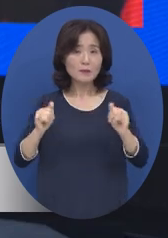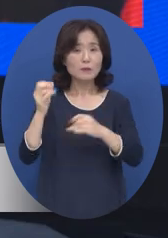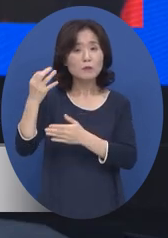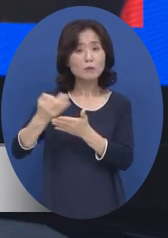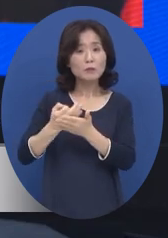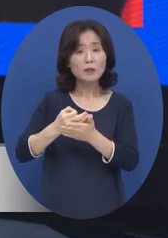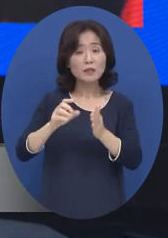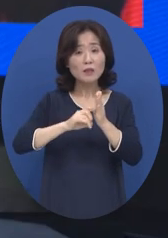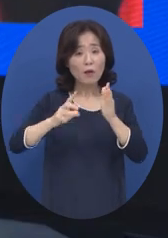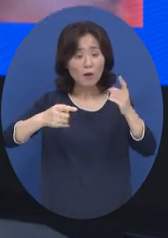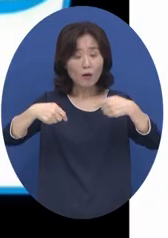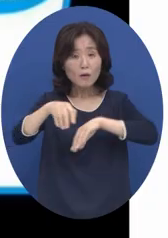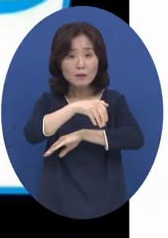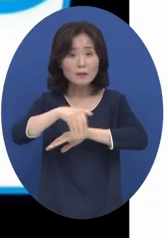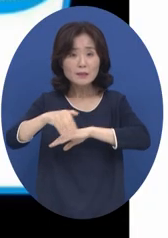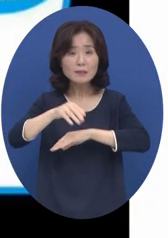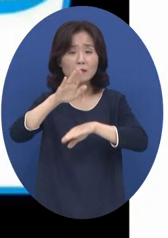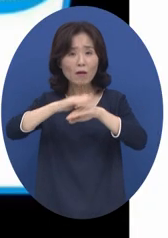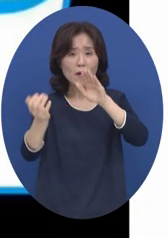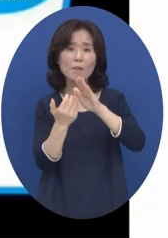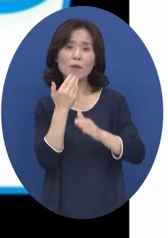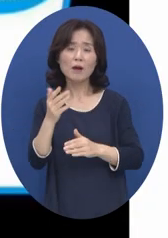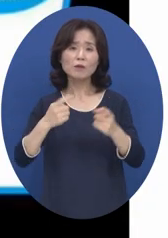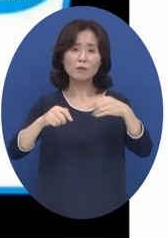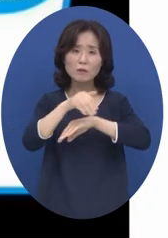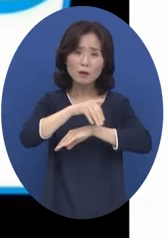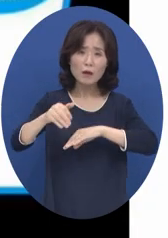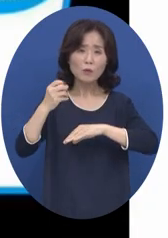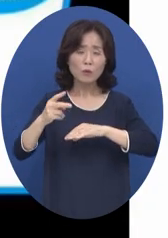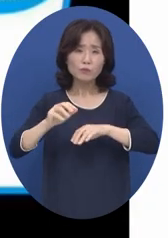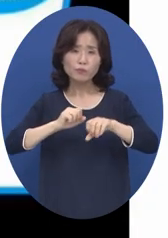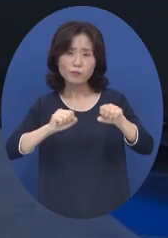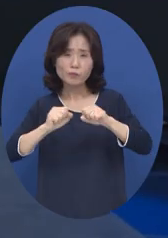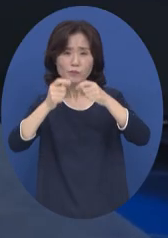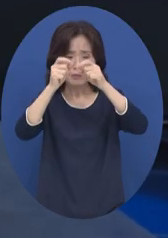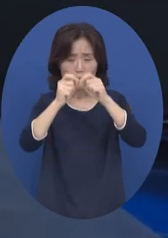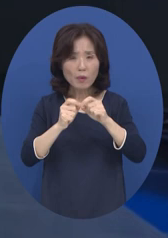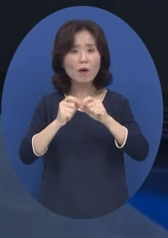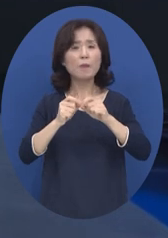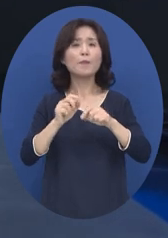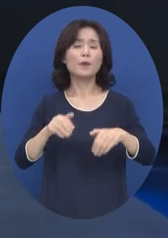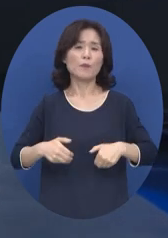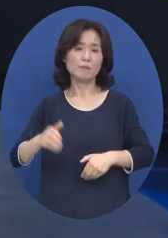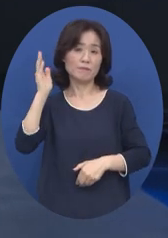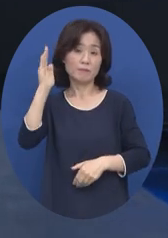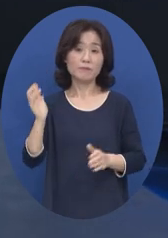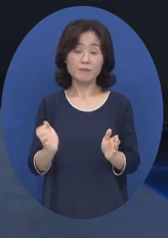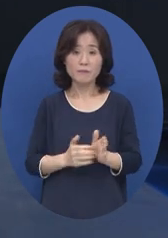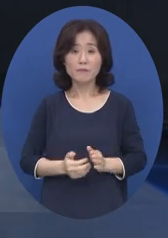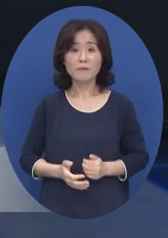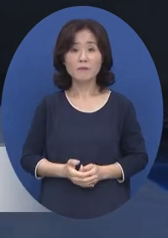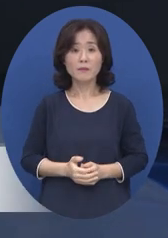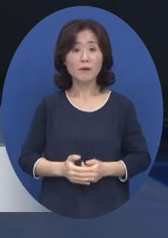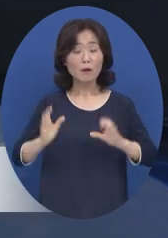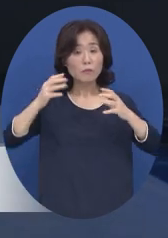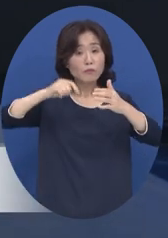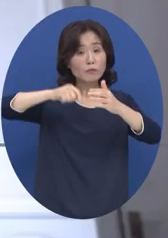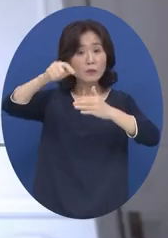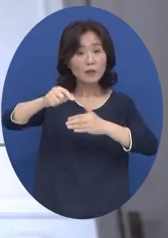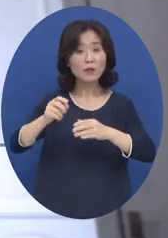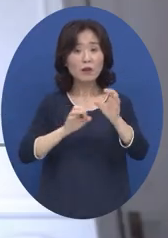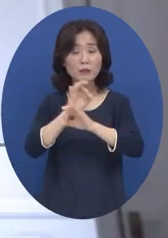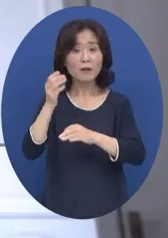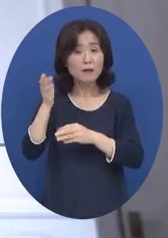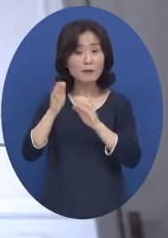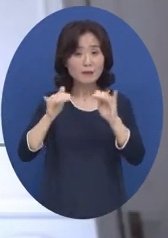정책이 실용 가능한 정책으로 또 본격적으로 구체화 될 필요가 있다 고 역설했습니다 국내외 경제 학자와